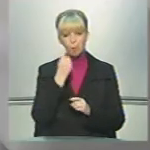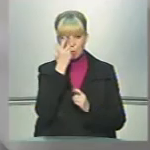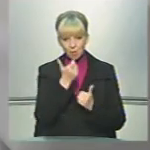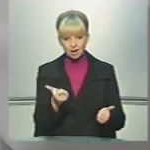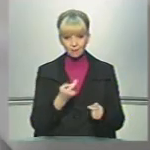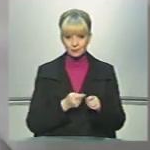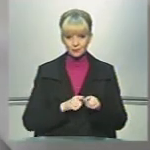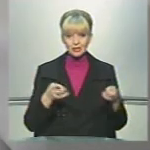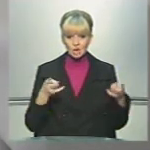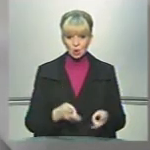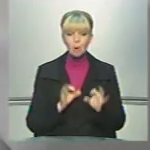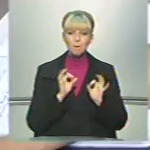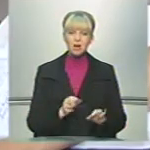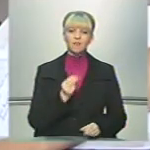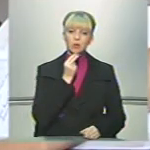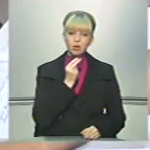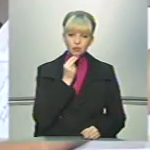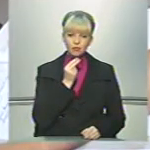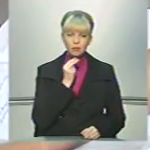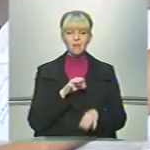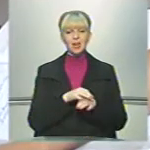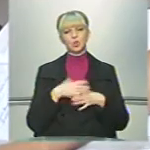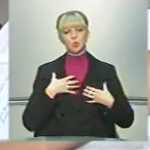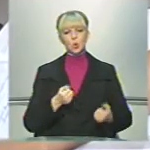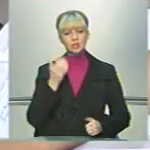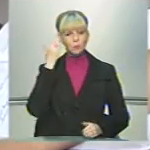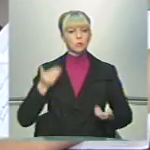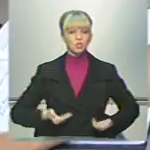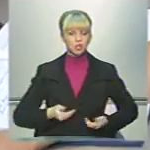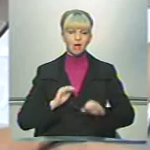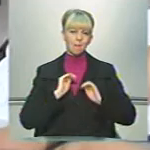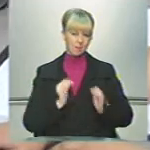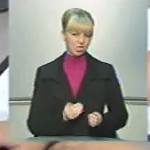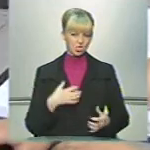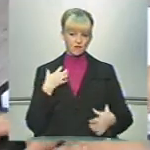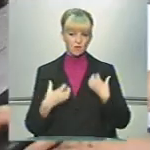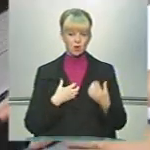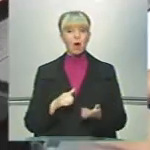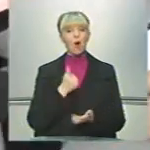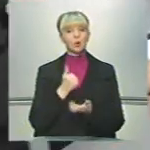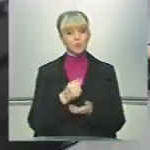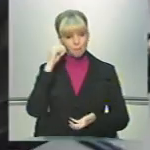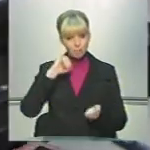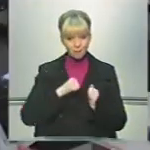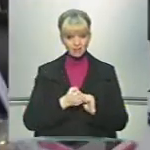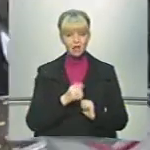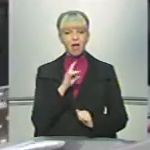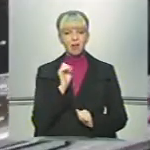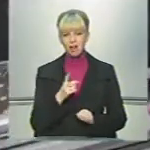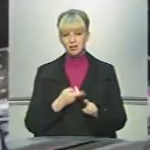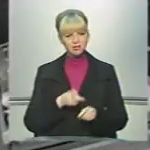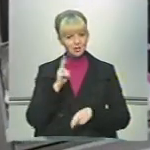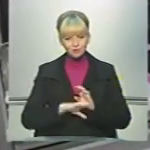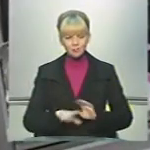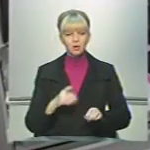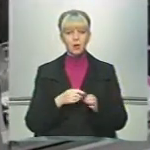попередити. Для цього необхідно правильно харчуватись, вести здоровий спосіб життя та менше хвилюватися. А головне – пам'ятати – рак – це не вирок,